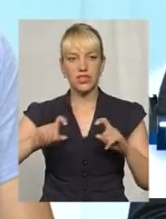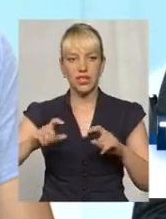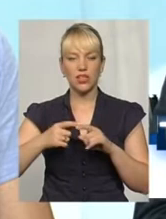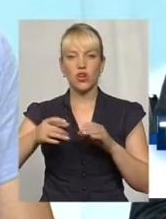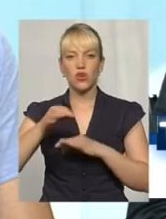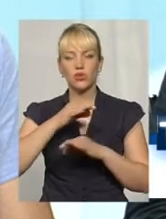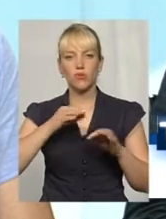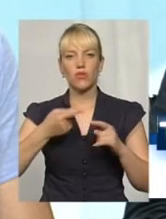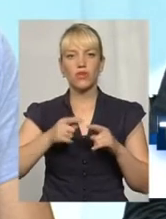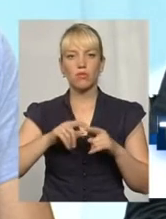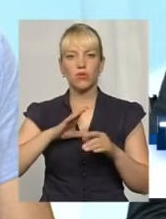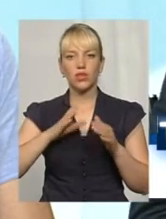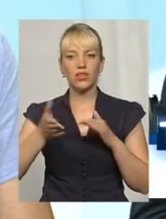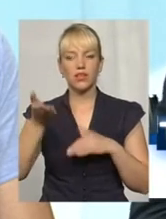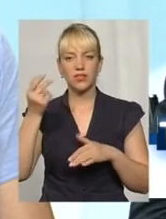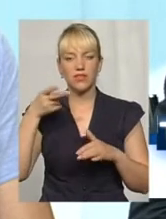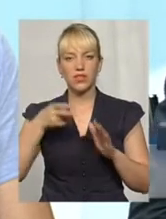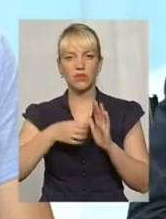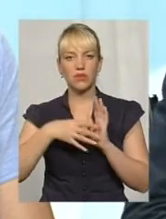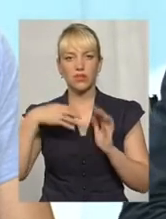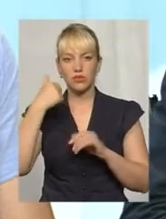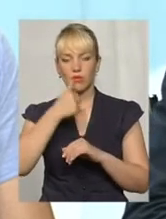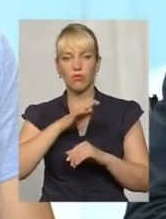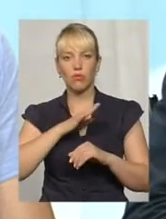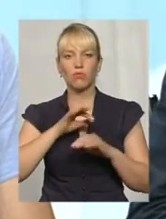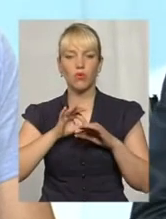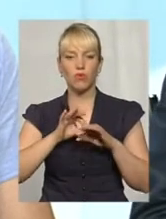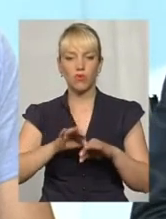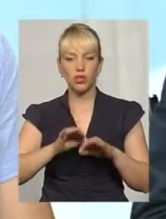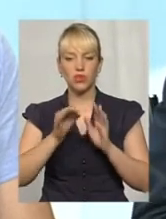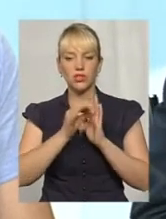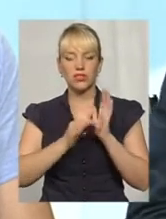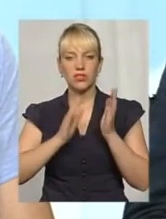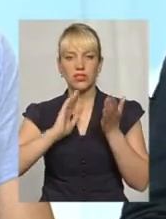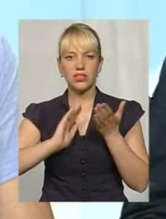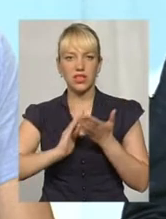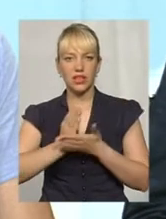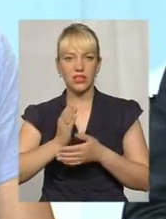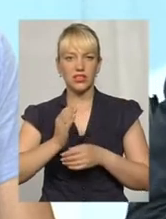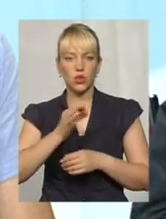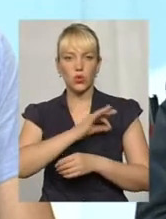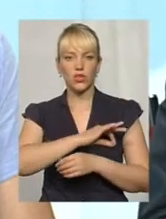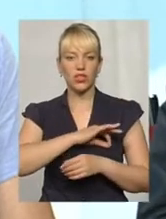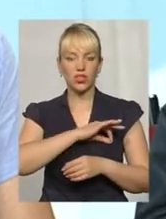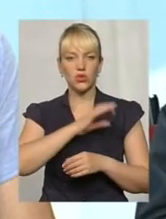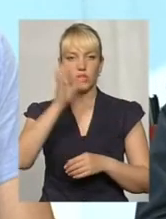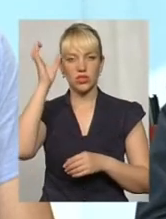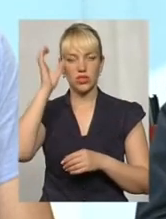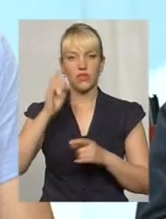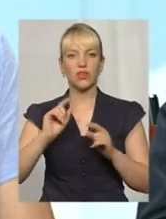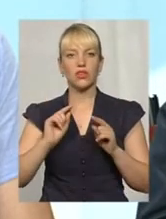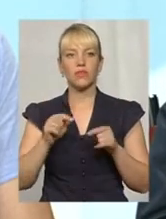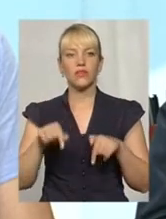ще раніше, тому що ще в 2015 році проводилося оцінювання якості юридичної освіти, і також про це була мова. Тож в цьому